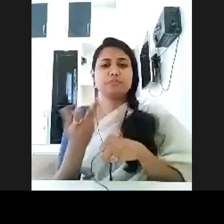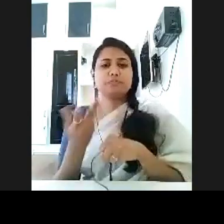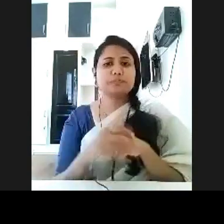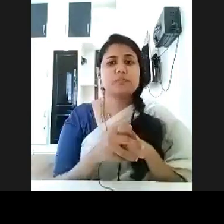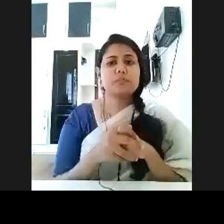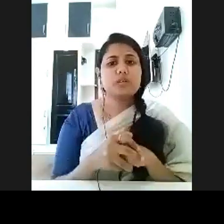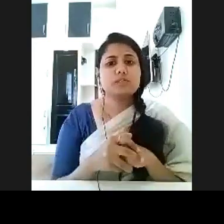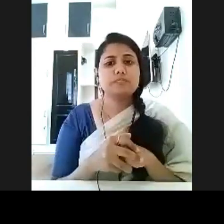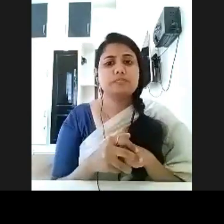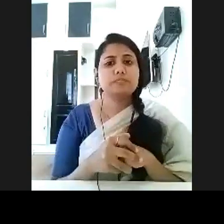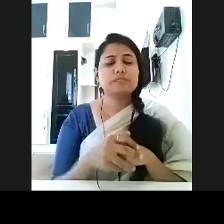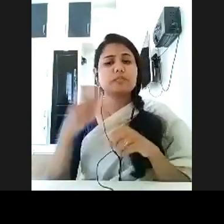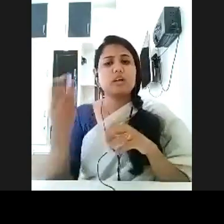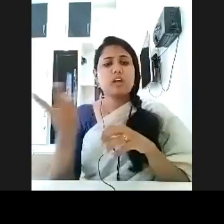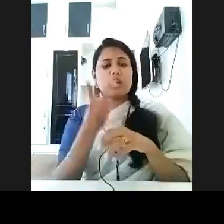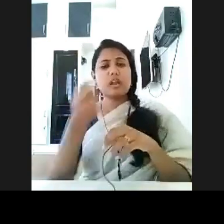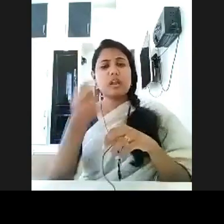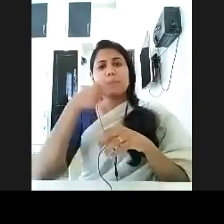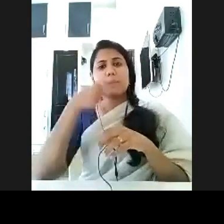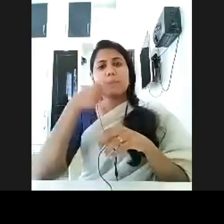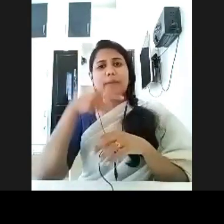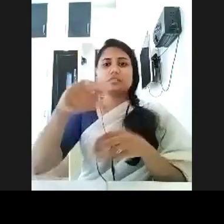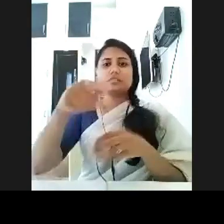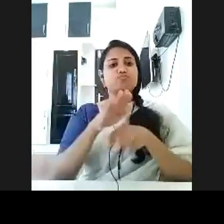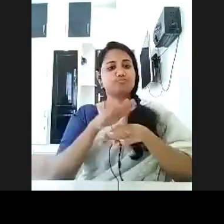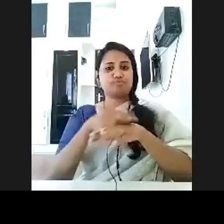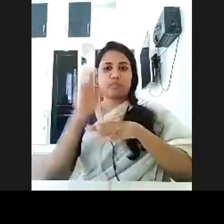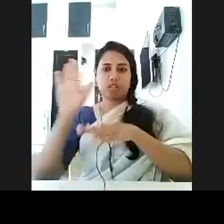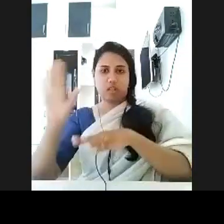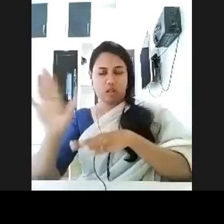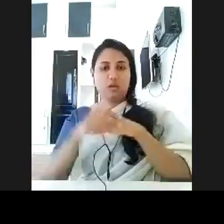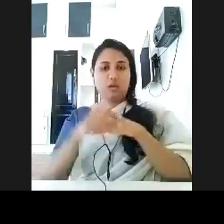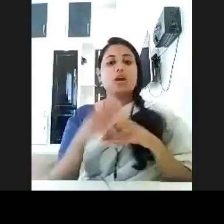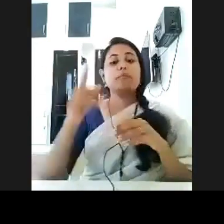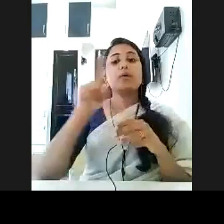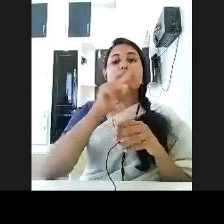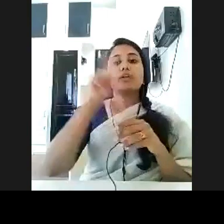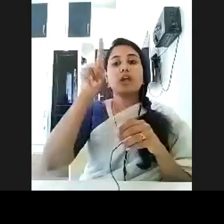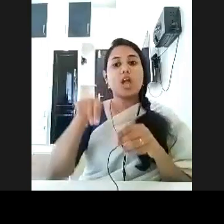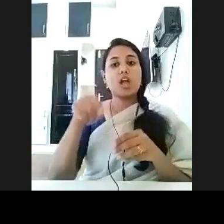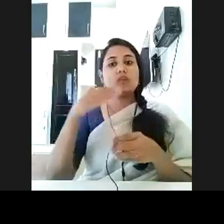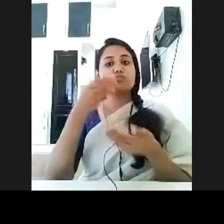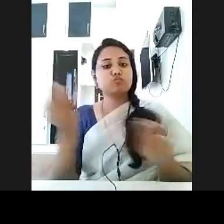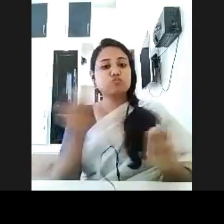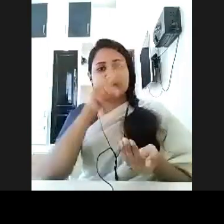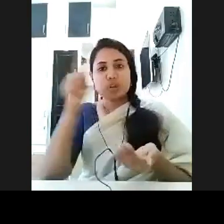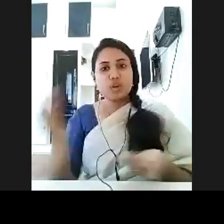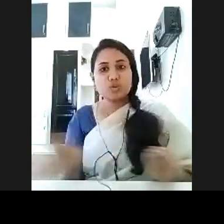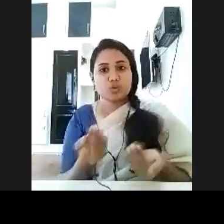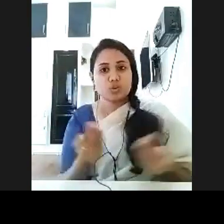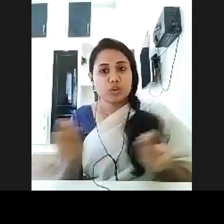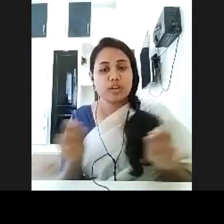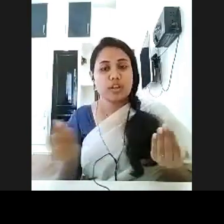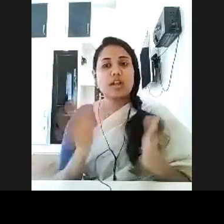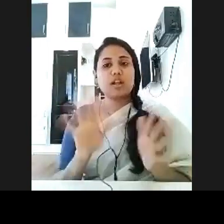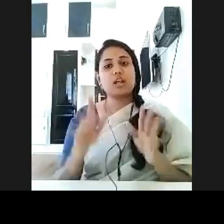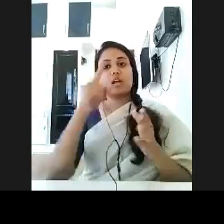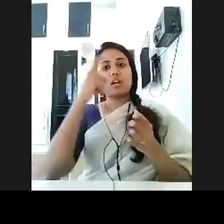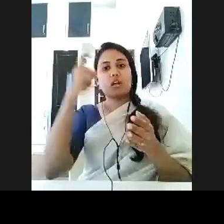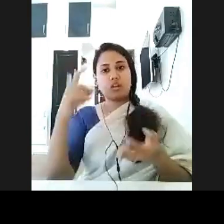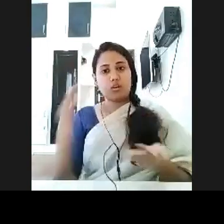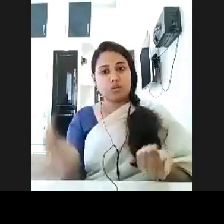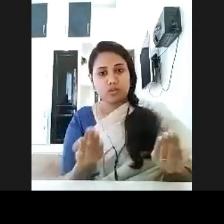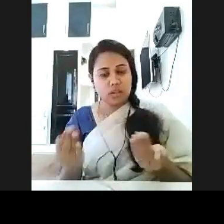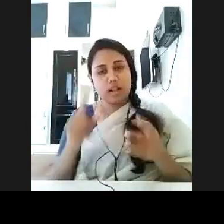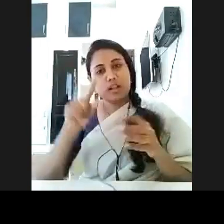പിന്നെ സോൾഗൻസ്മാവും കൊടുത്തിട്ടാണ്. സോ റിസ്റ്റിപ്ലാമിലോട്ട് 7 കുട്ടികളുണ്ട്. 7 കുട്ടികൾക്ക് നമ്മൾ കൊടുത്തത് ത്രൂ കമ്പാഷനേറ്റ് ആക്സസ് പ്രോഗ്രാം എന്നുള്ള